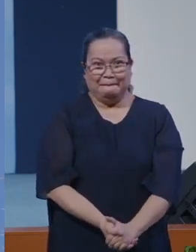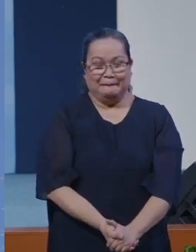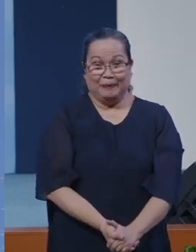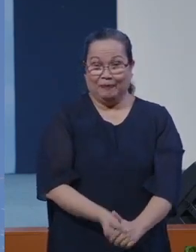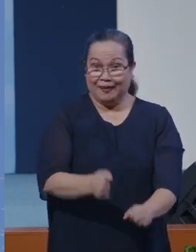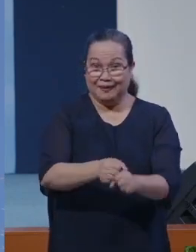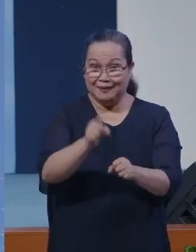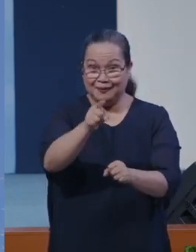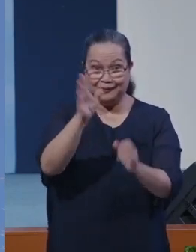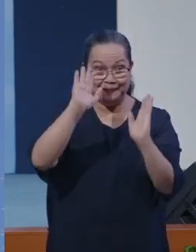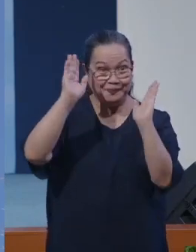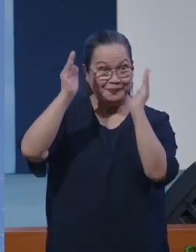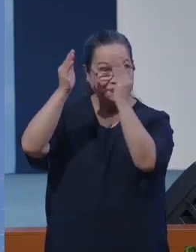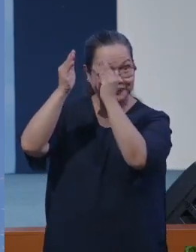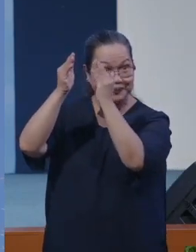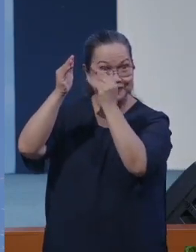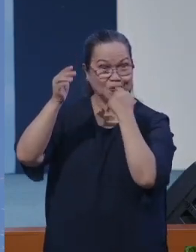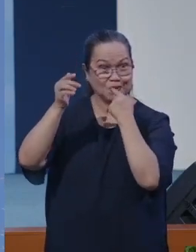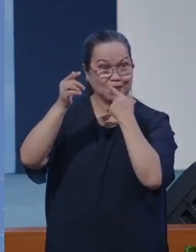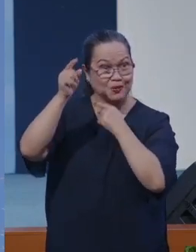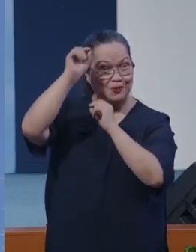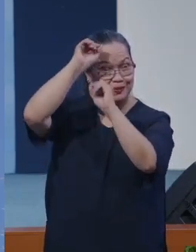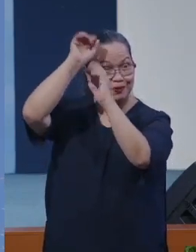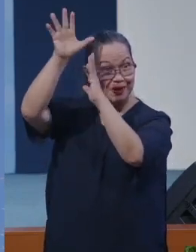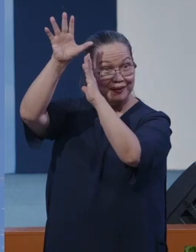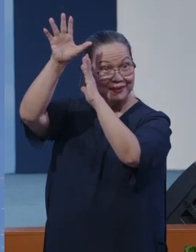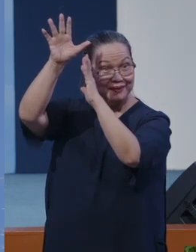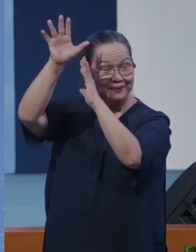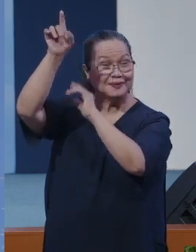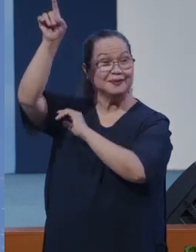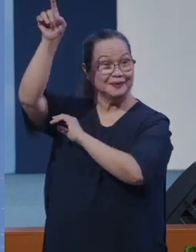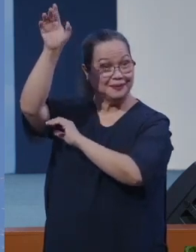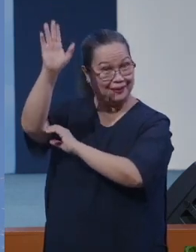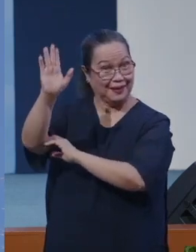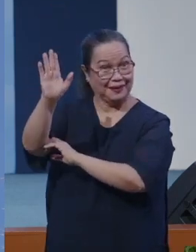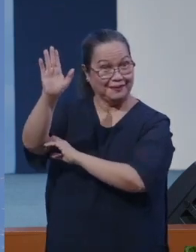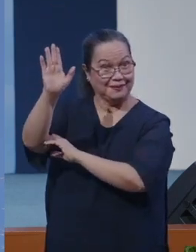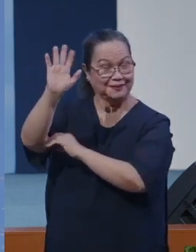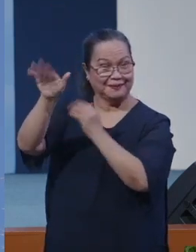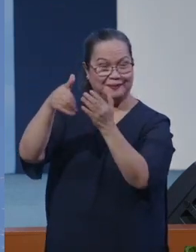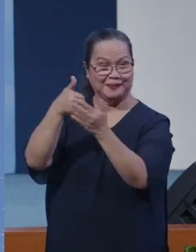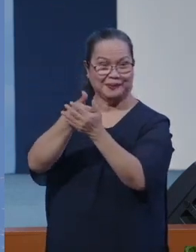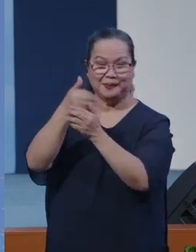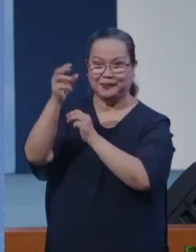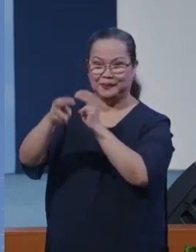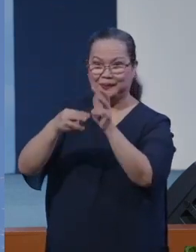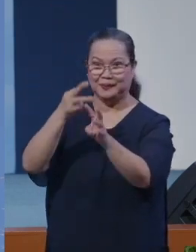Kaya mag-focus tayo kung sino ang ating Ama. Ang ating Ama, ang Diyos ng buong